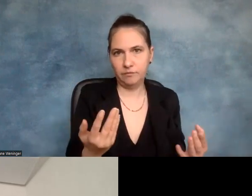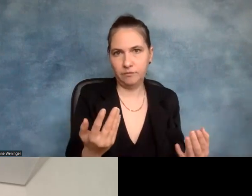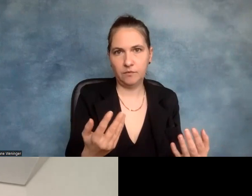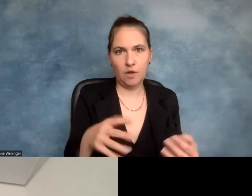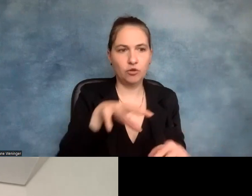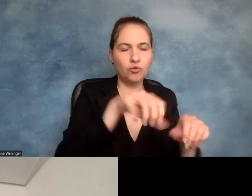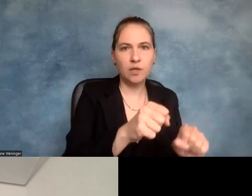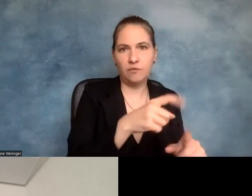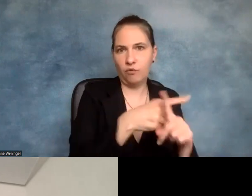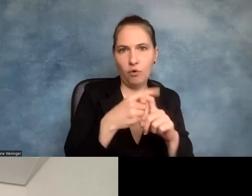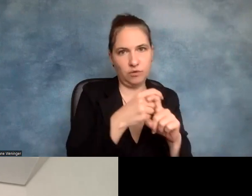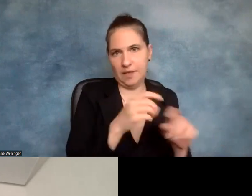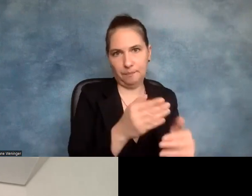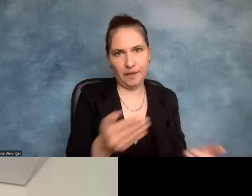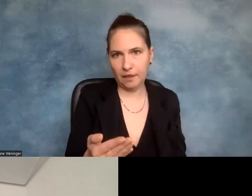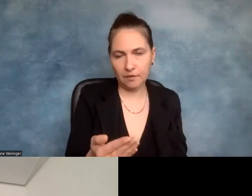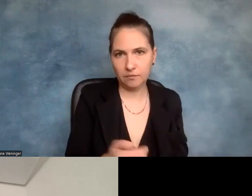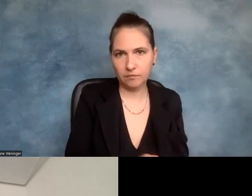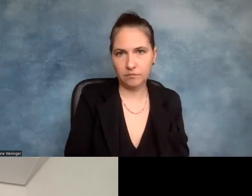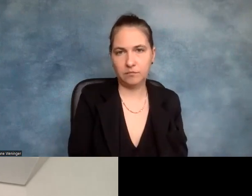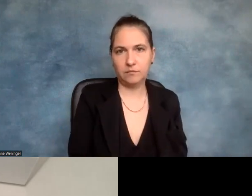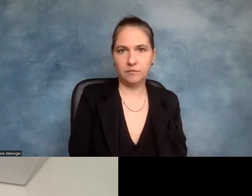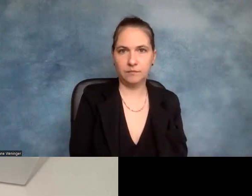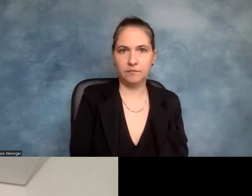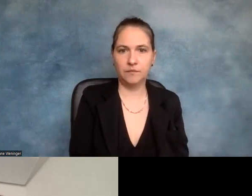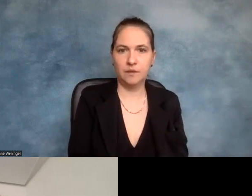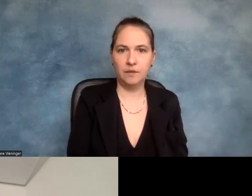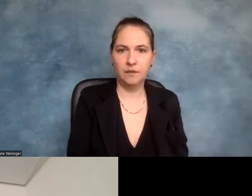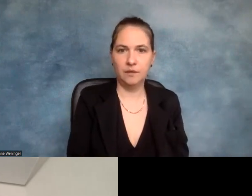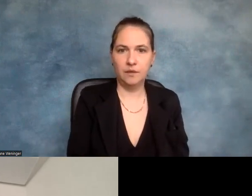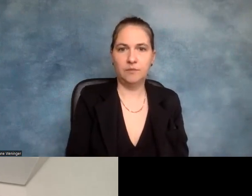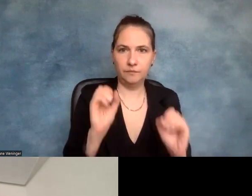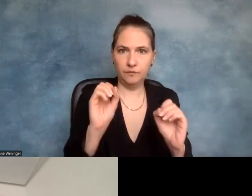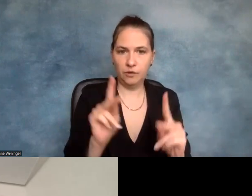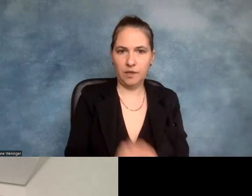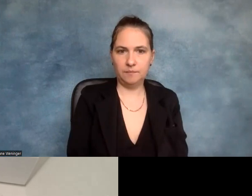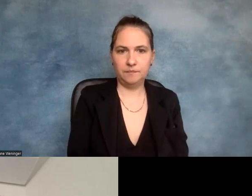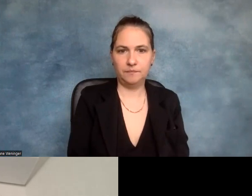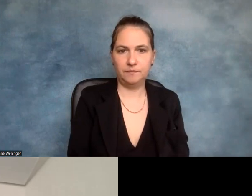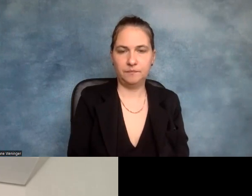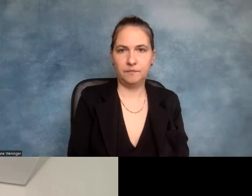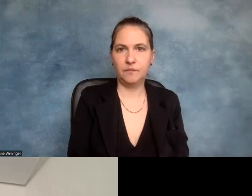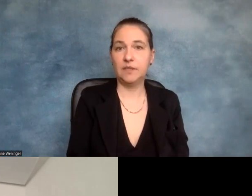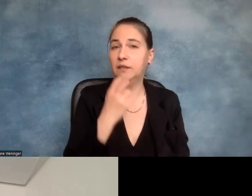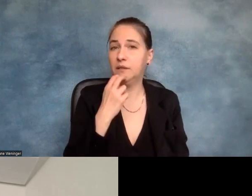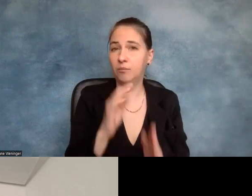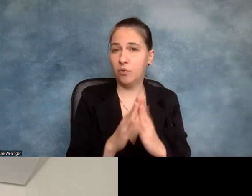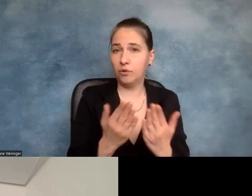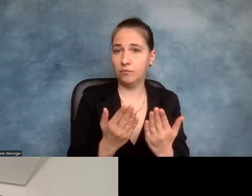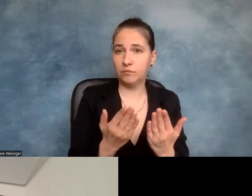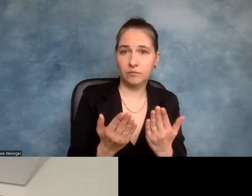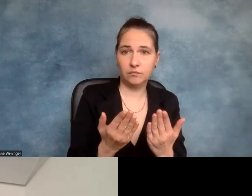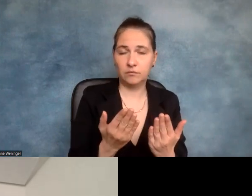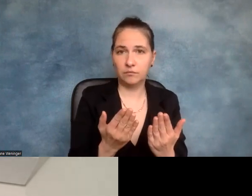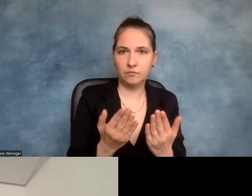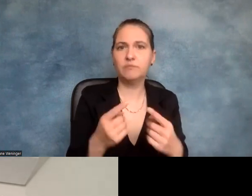den Code normalerweise bei der Prüfung. Okay, bei E-Books, das ist